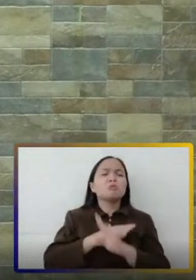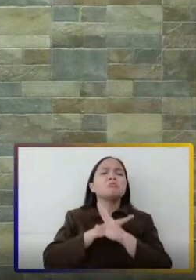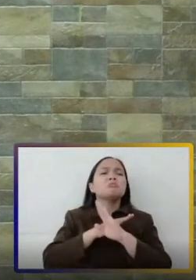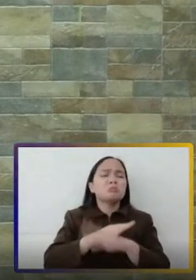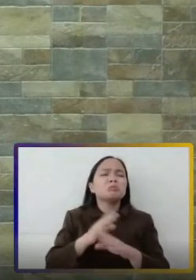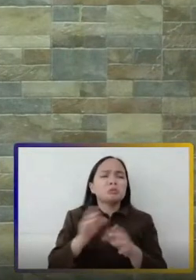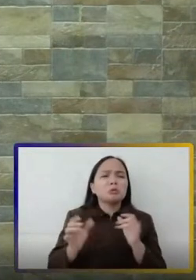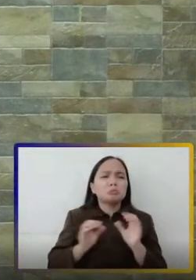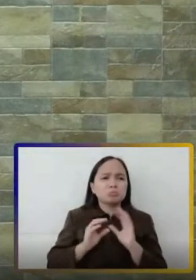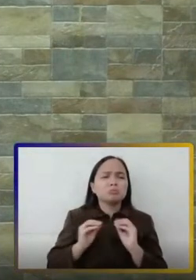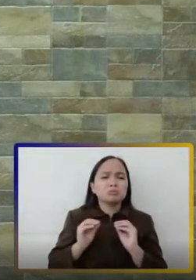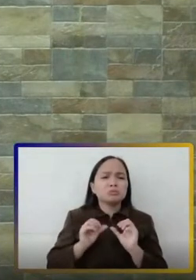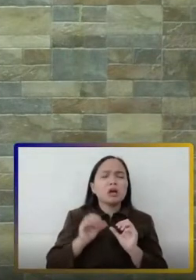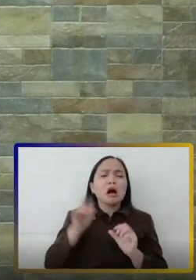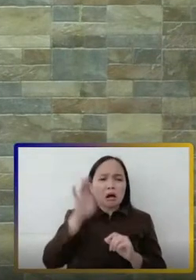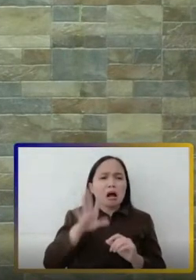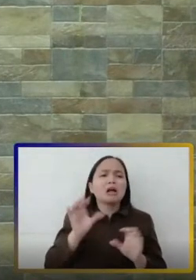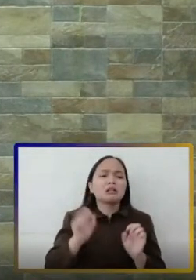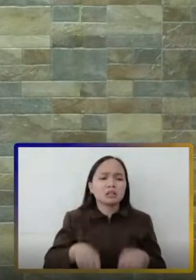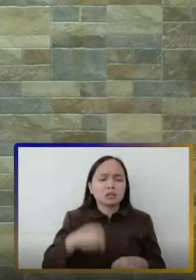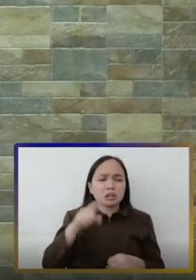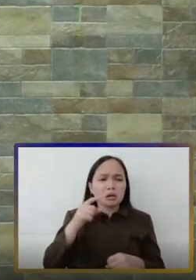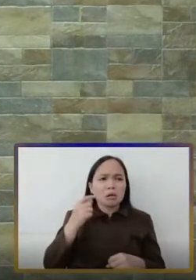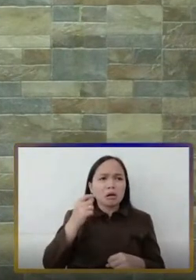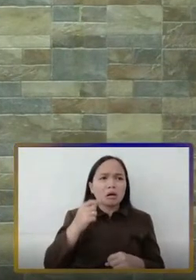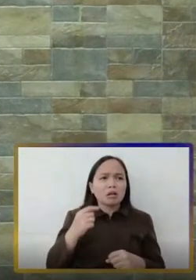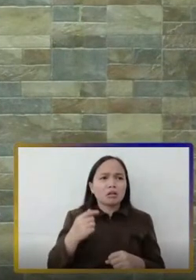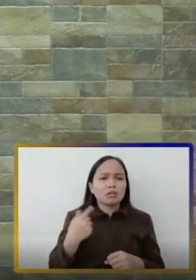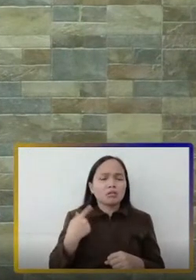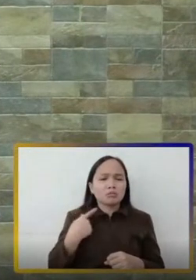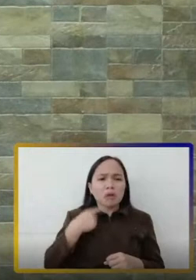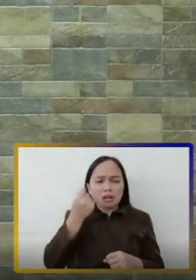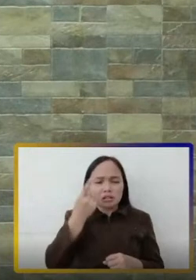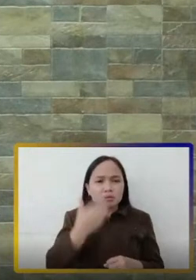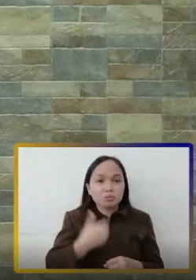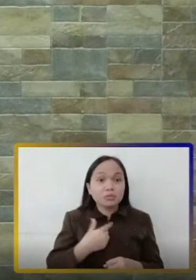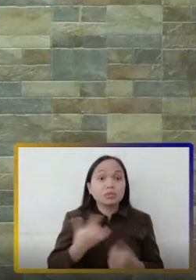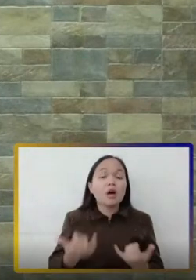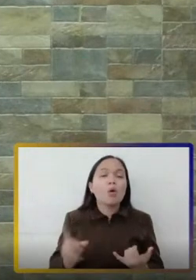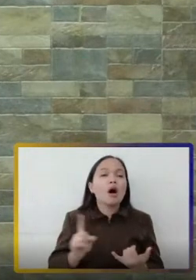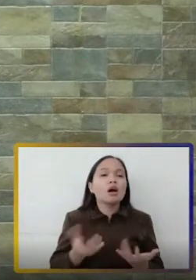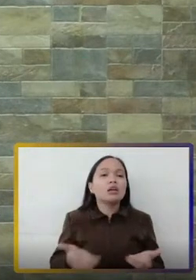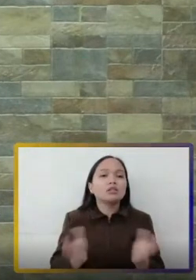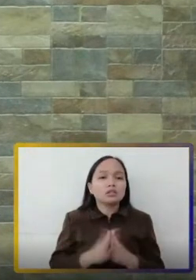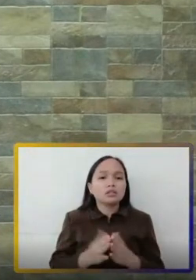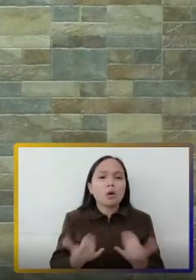Diyos. Now, look at the content. What is the content?